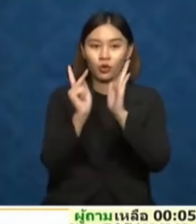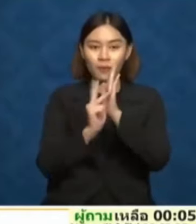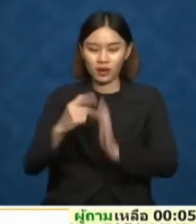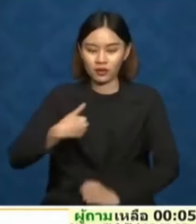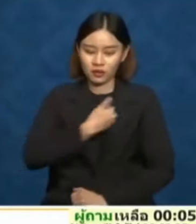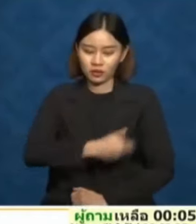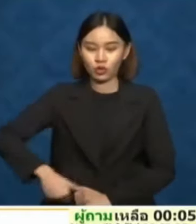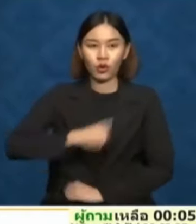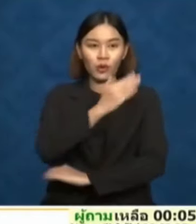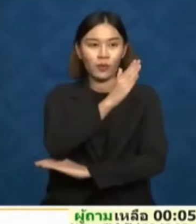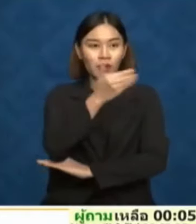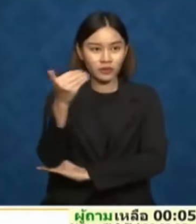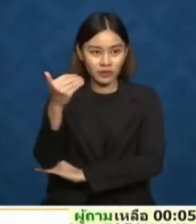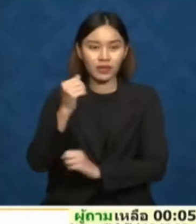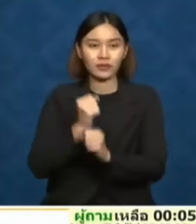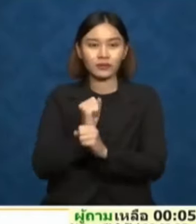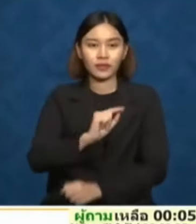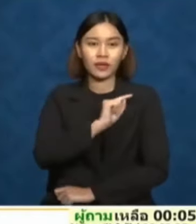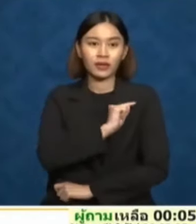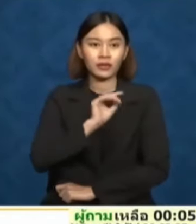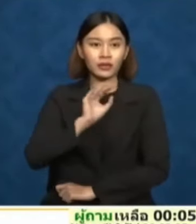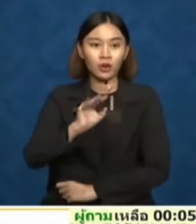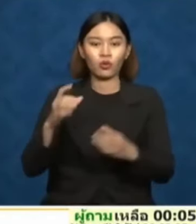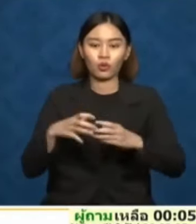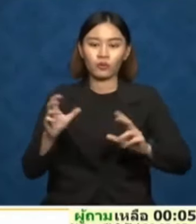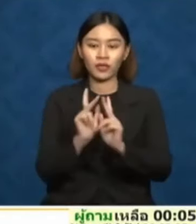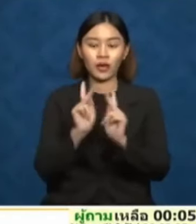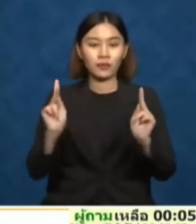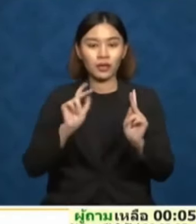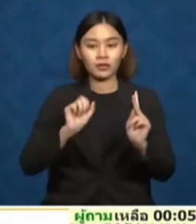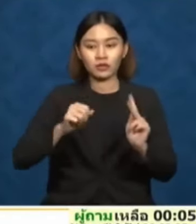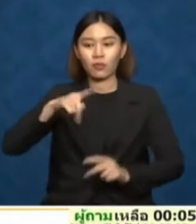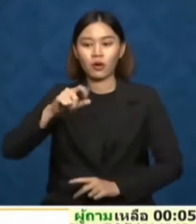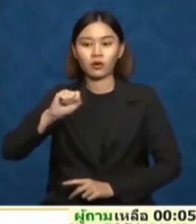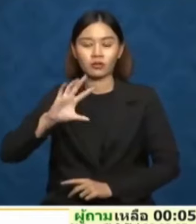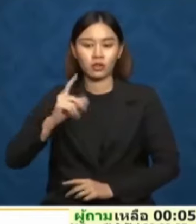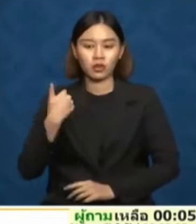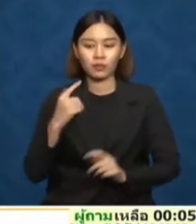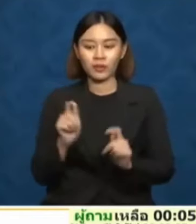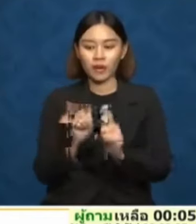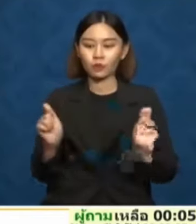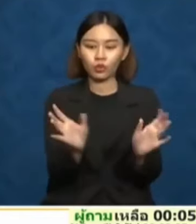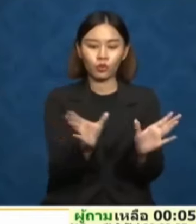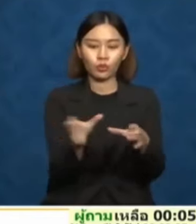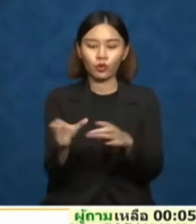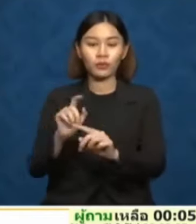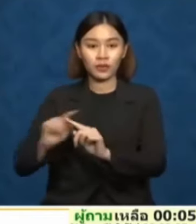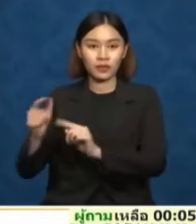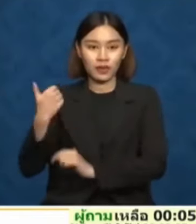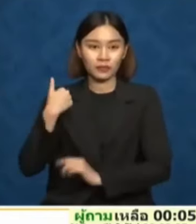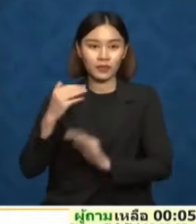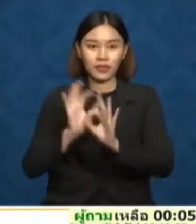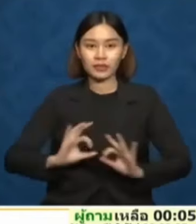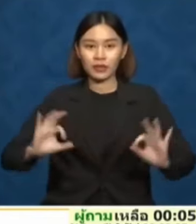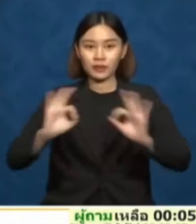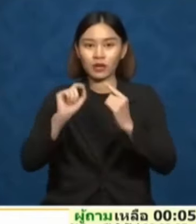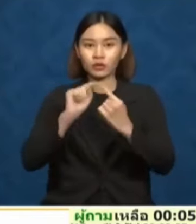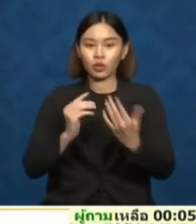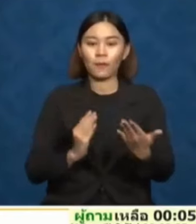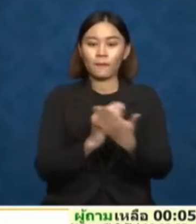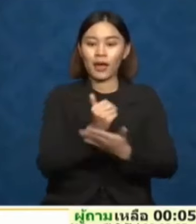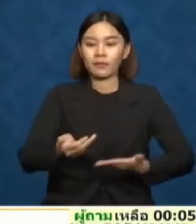สุขภาพแห่งชาติตามการทำหน้าที่ของข้ากรรมการหลักประกันสุขภาพแห่งชาติที่มีอนุกรรมการหลายคณะมากเพราะฉะนั้นให้ไปผ่าน